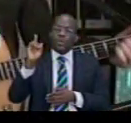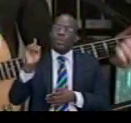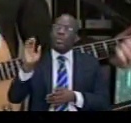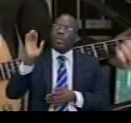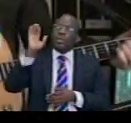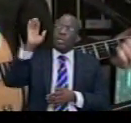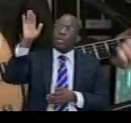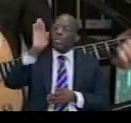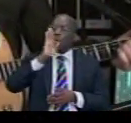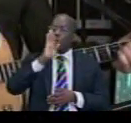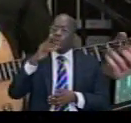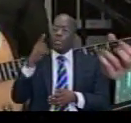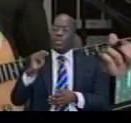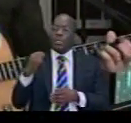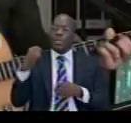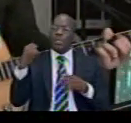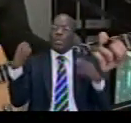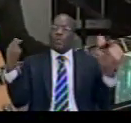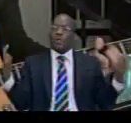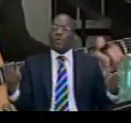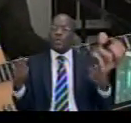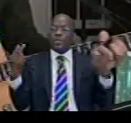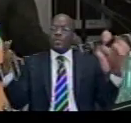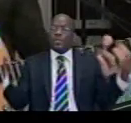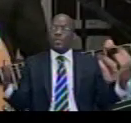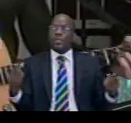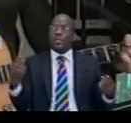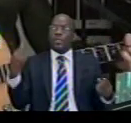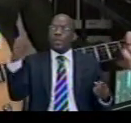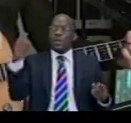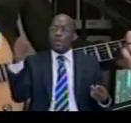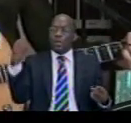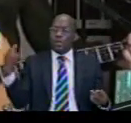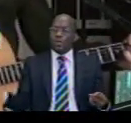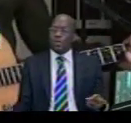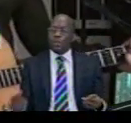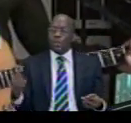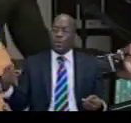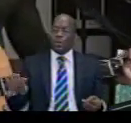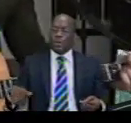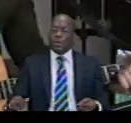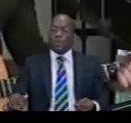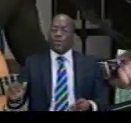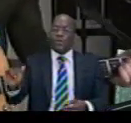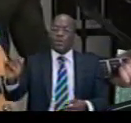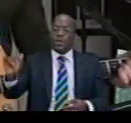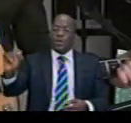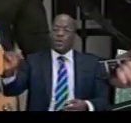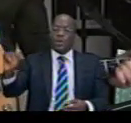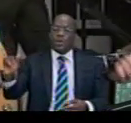à toi la victoire pour l'éternité.